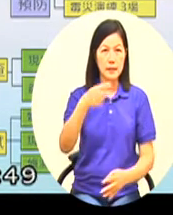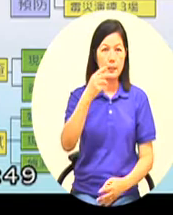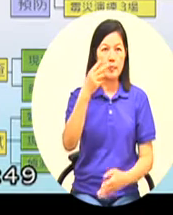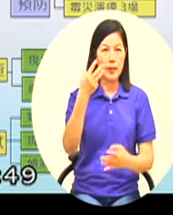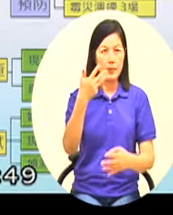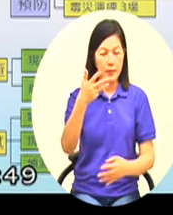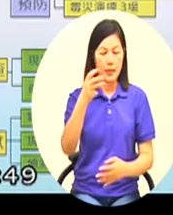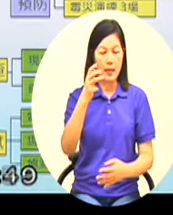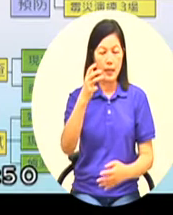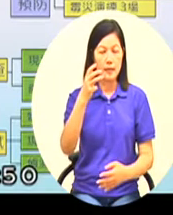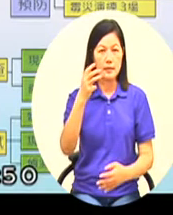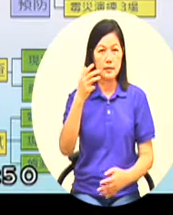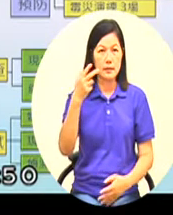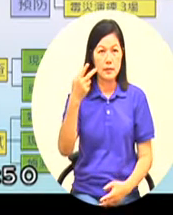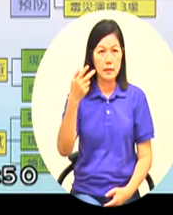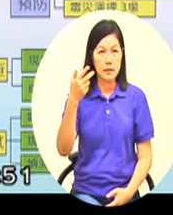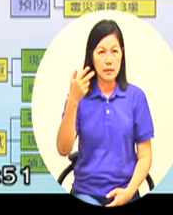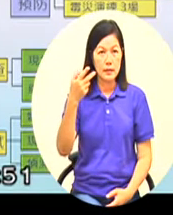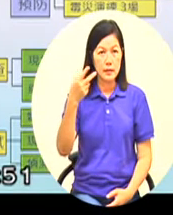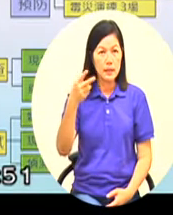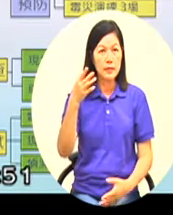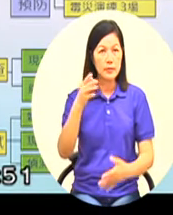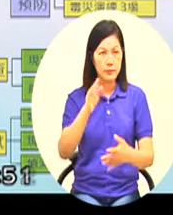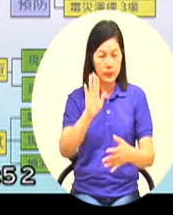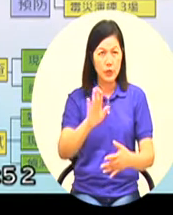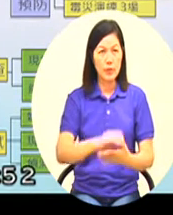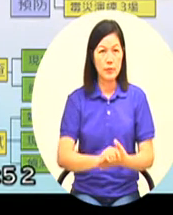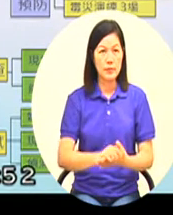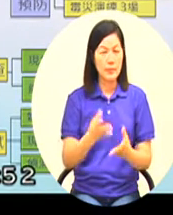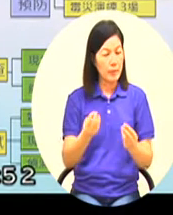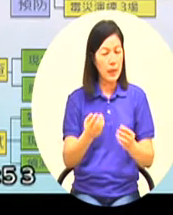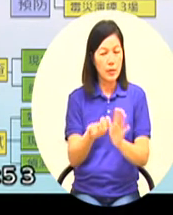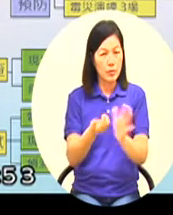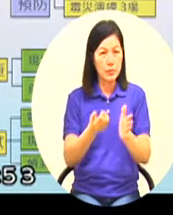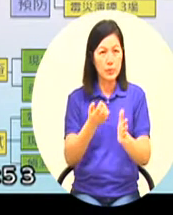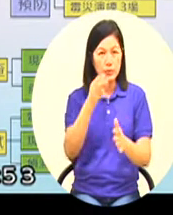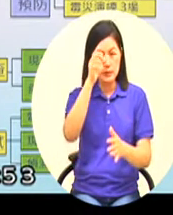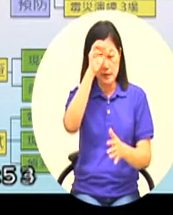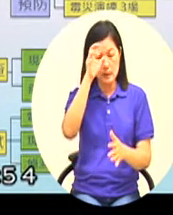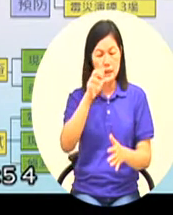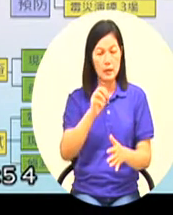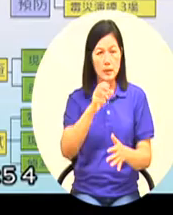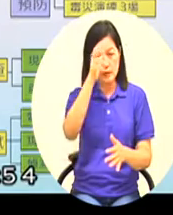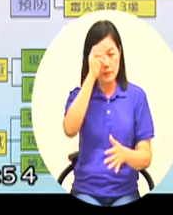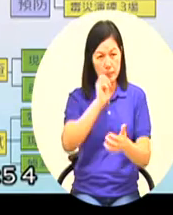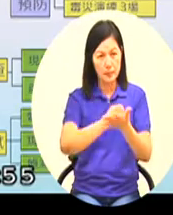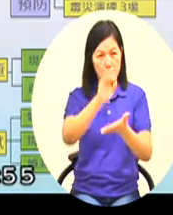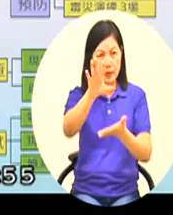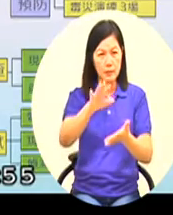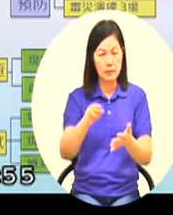都一直持续在进行相关像无预警的一个测试，跟这些警报的测试等等。